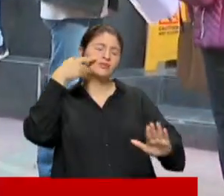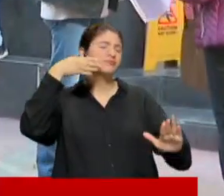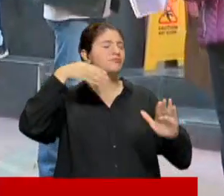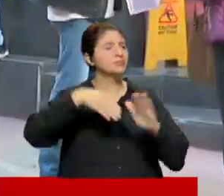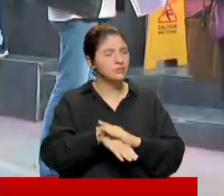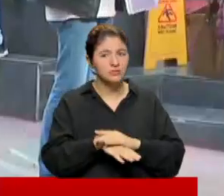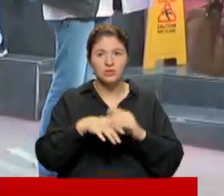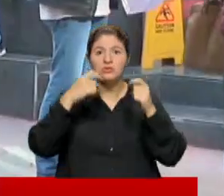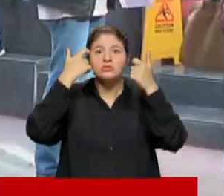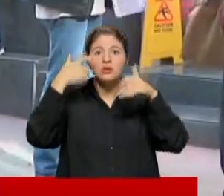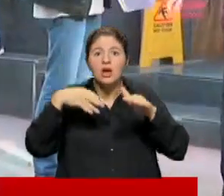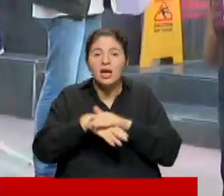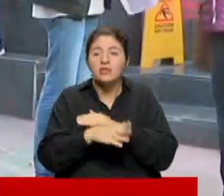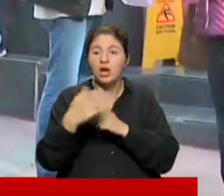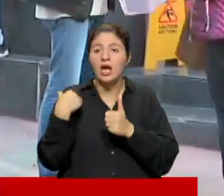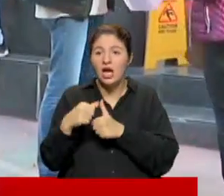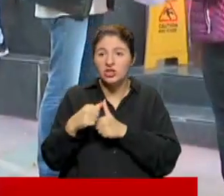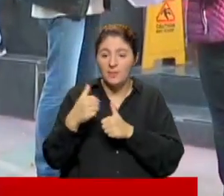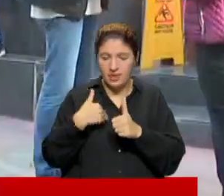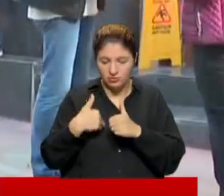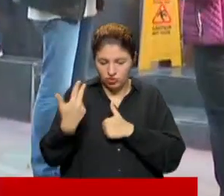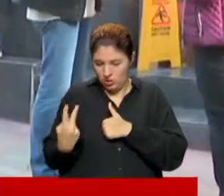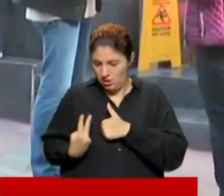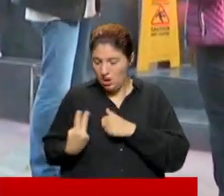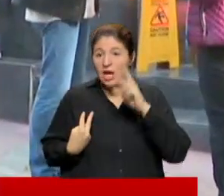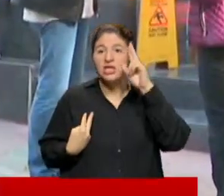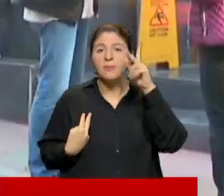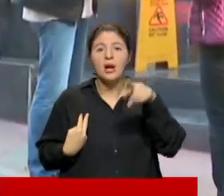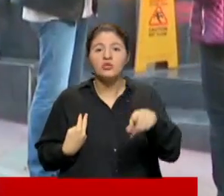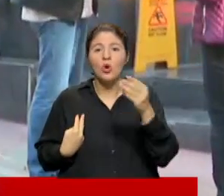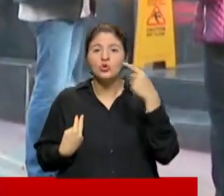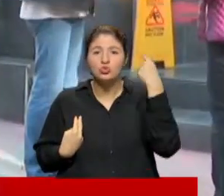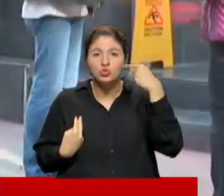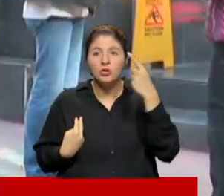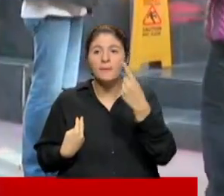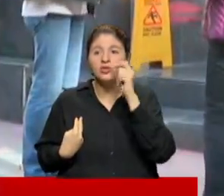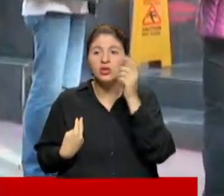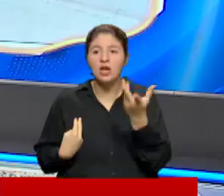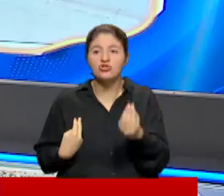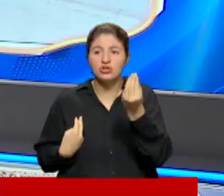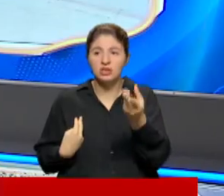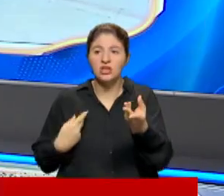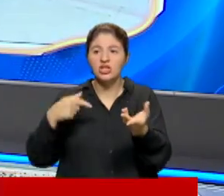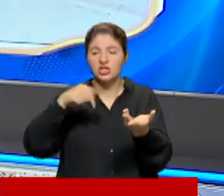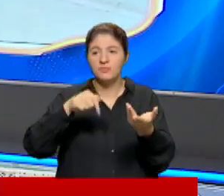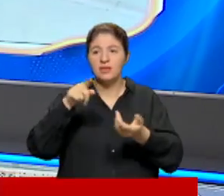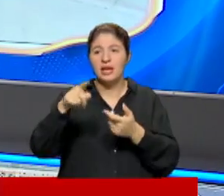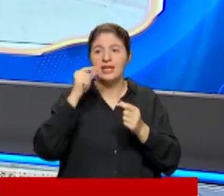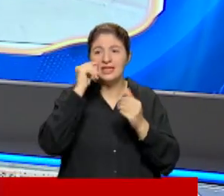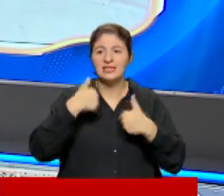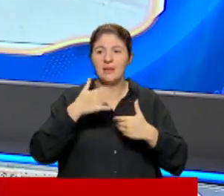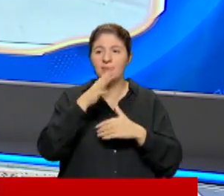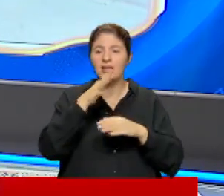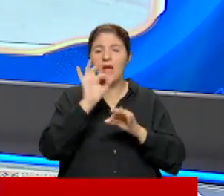Eee şok olduk Çünkü eşimle benim dışımda yabancı uyruklu olduğunu düşündüğümüz bir kişi daha çıktı şimdi Tabii e kişisel